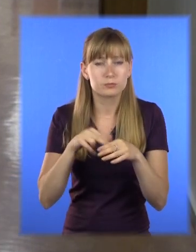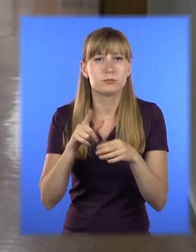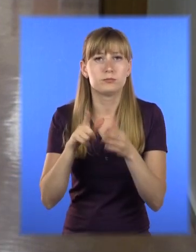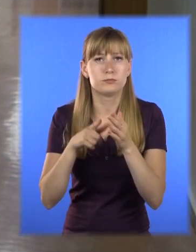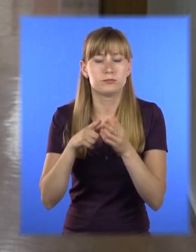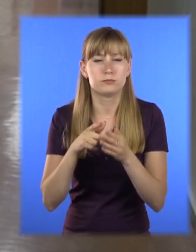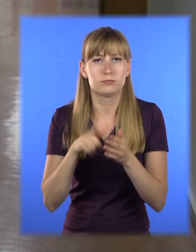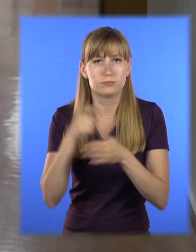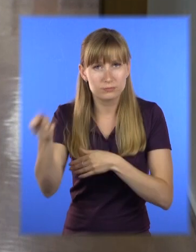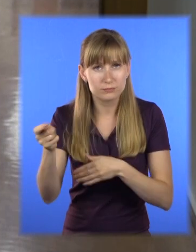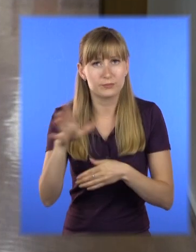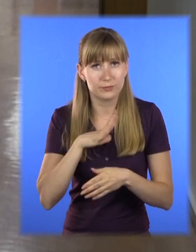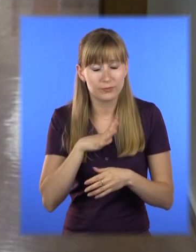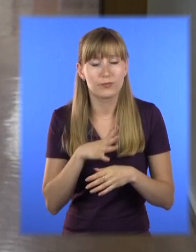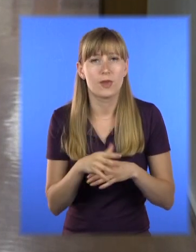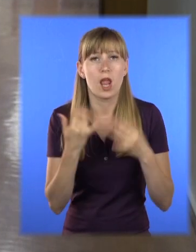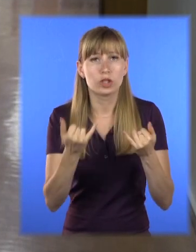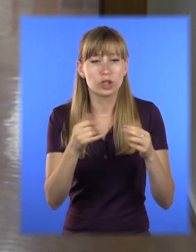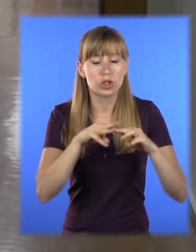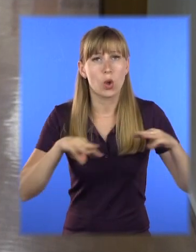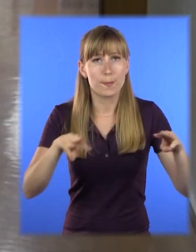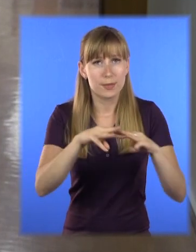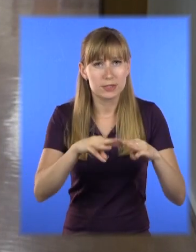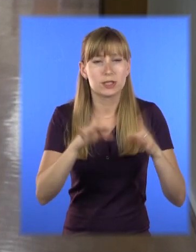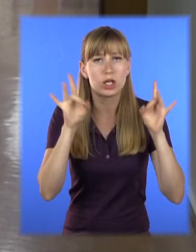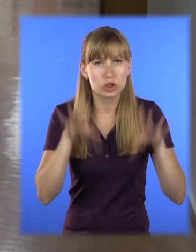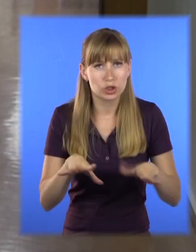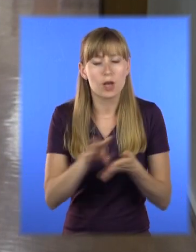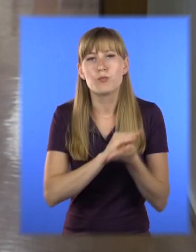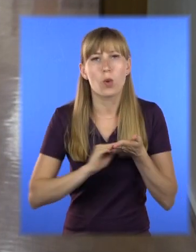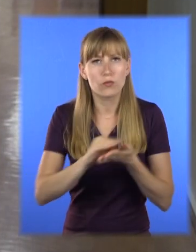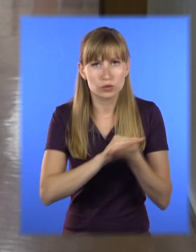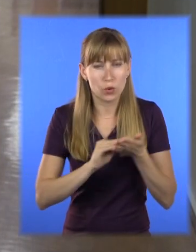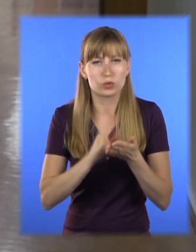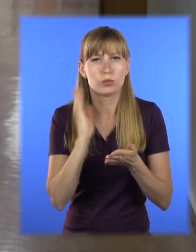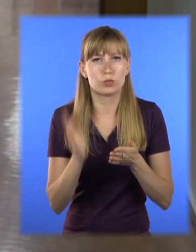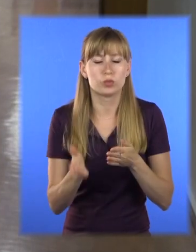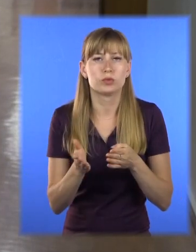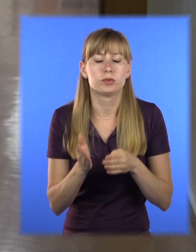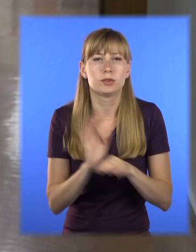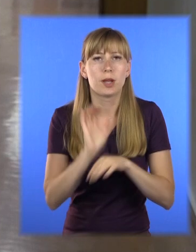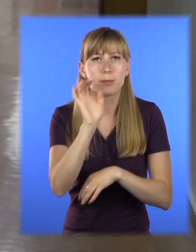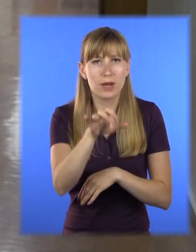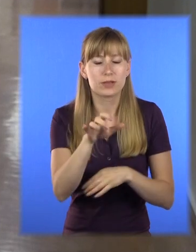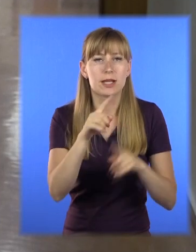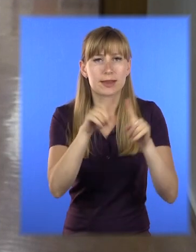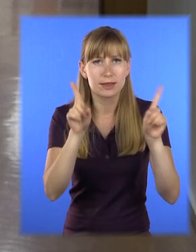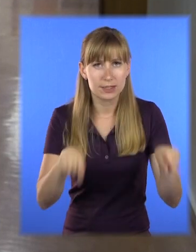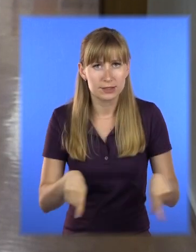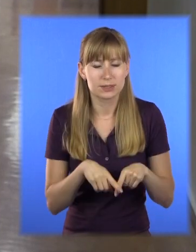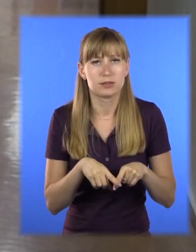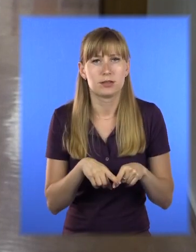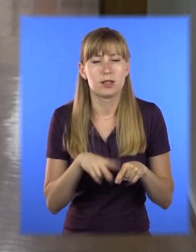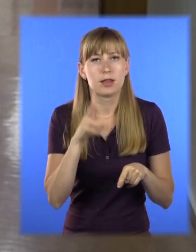от комісійно було прийнято рішення членами робочої групи, що буде повторно направлено